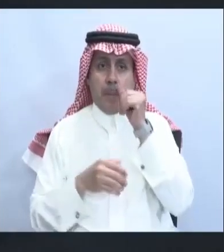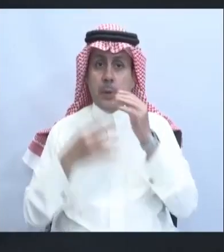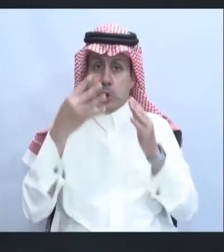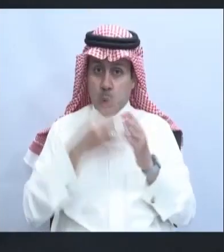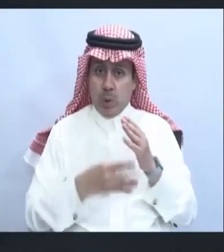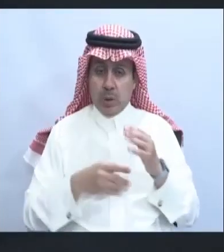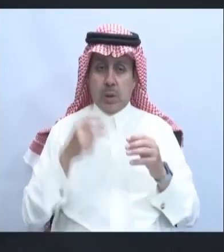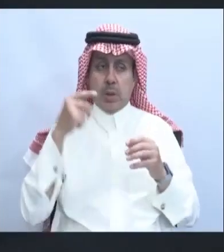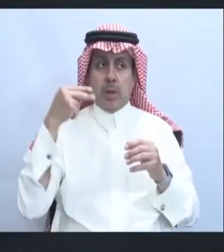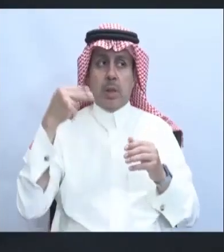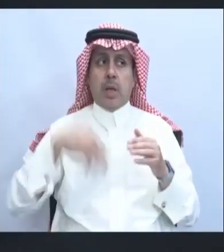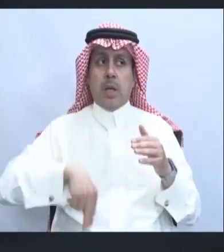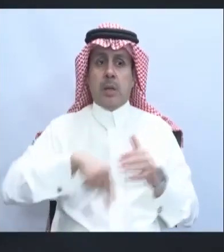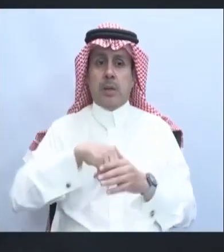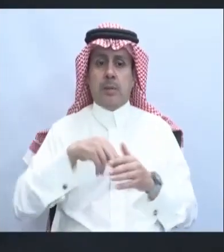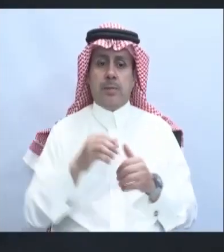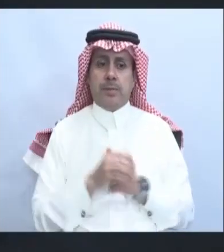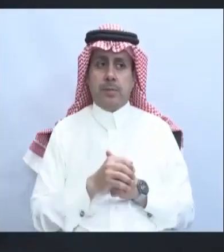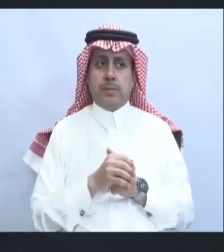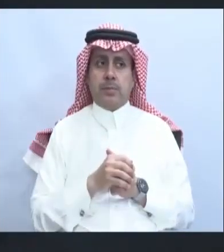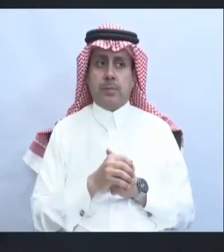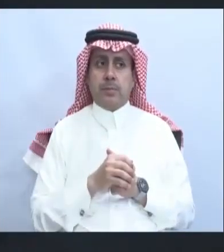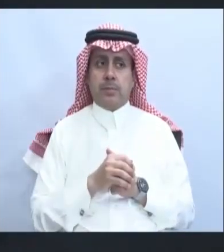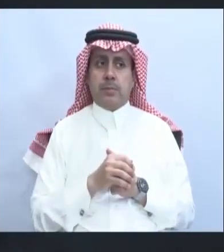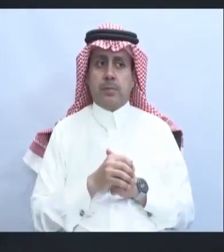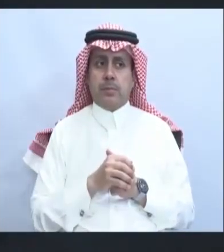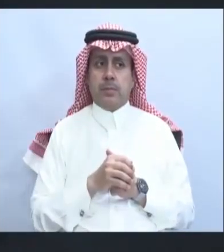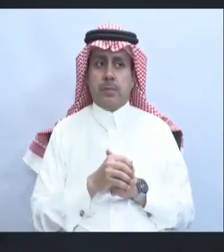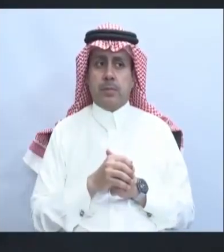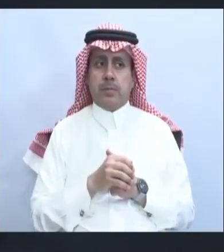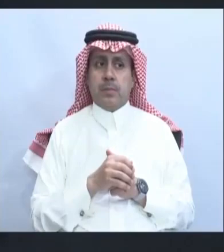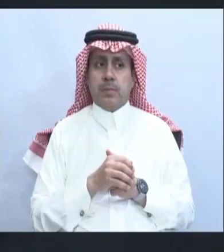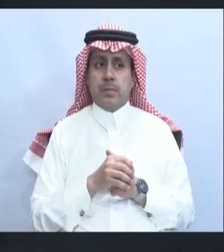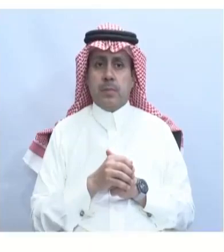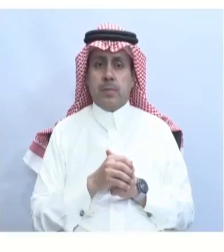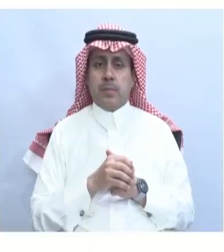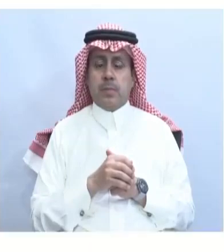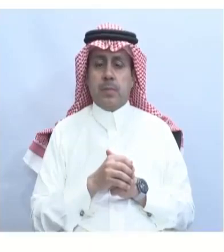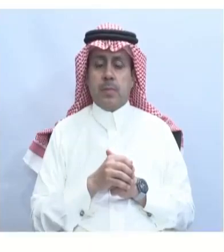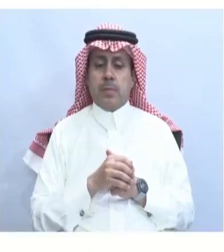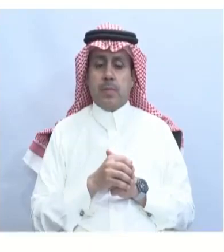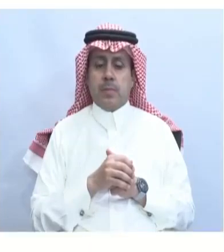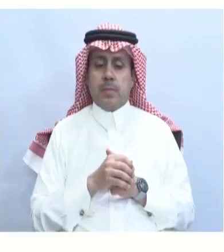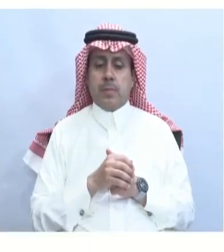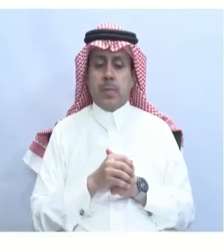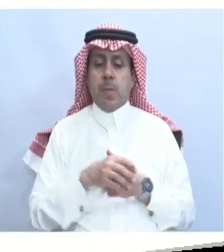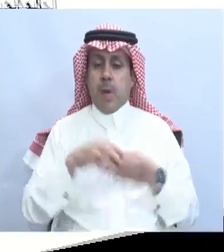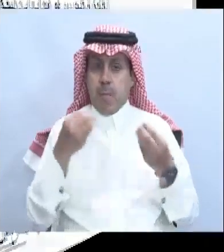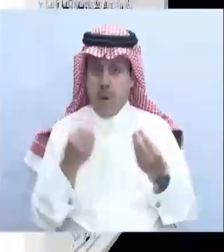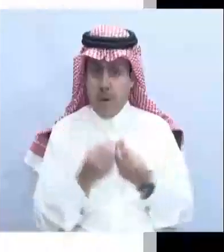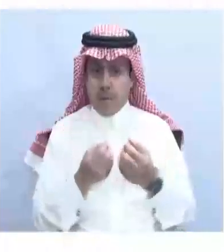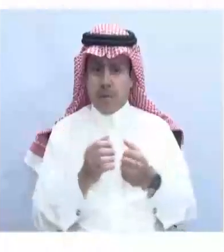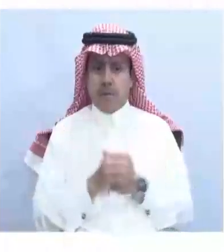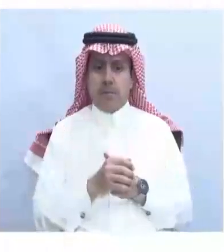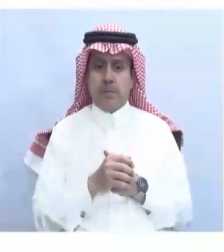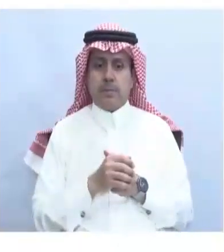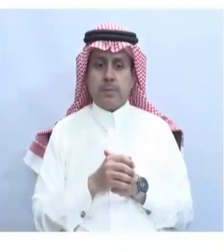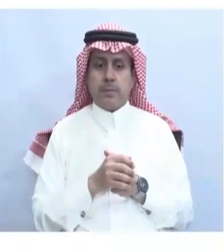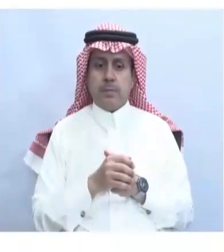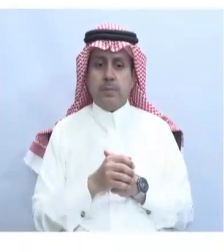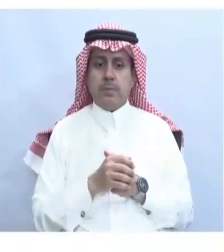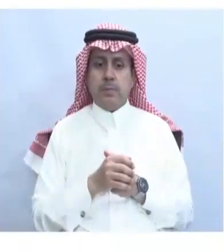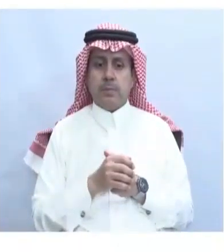بانواعها فكونوا معي في الوقوف على بعض هذه الحكم كونوا معي ايها الطلاب والطالبات